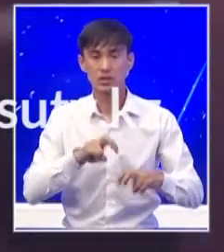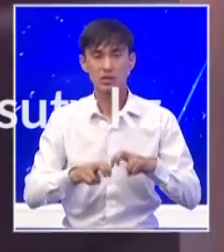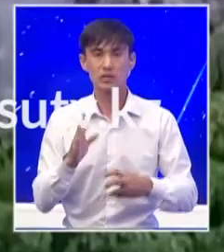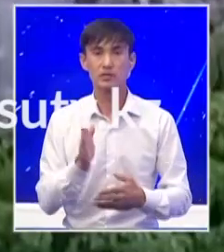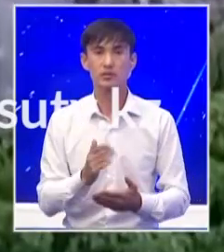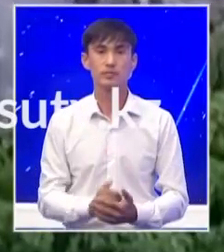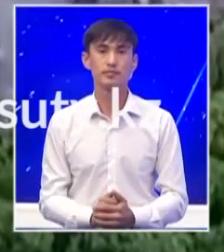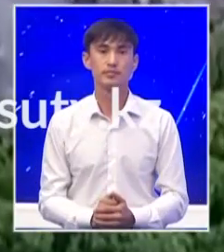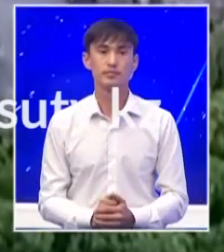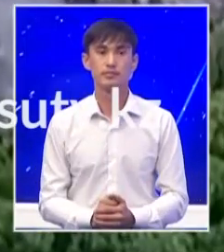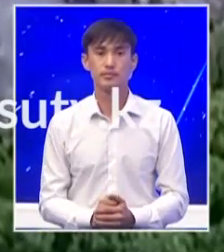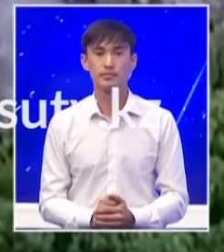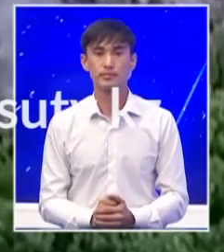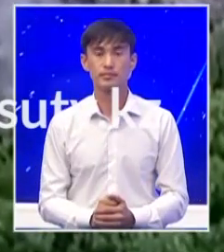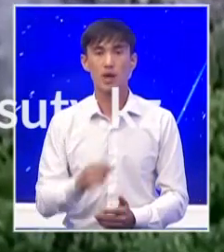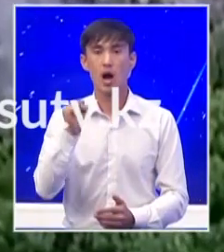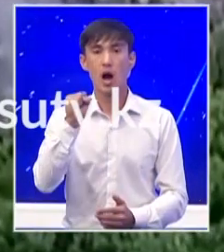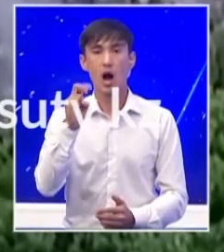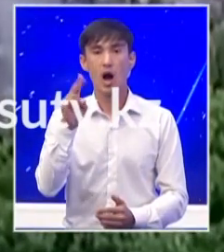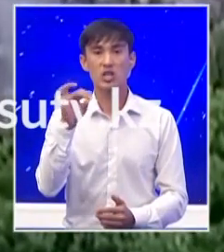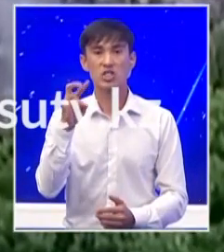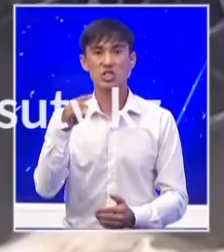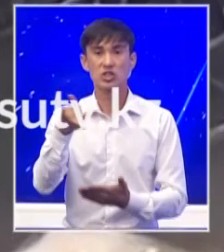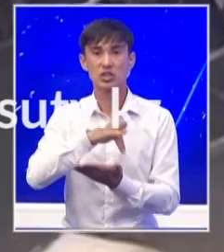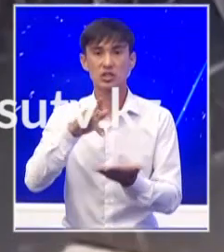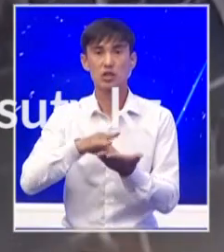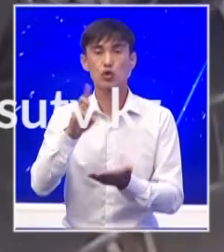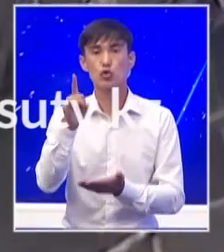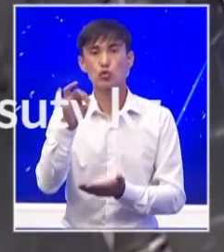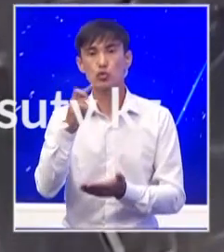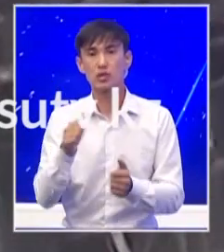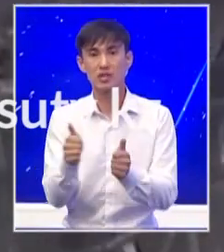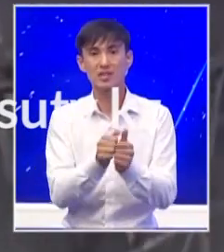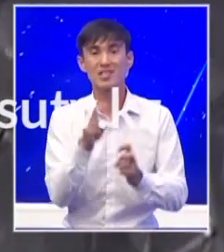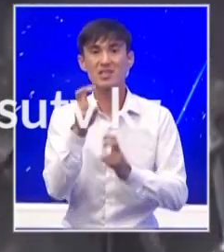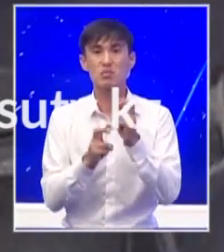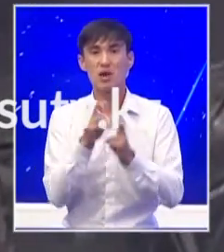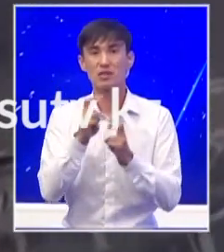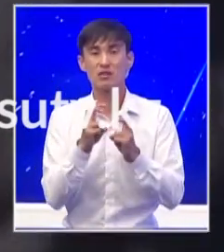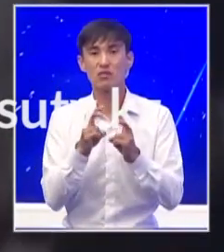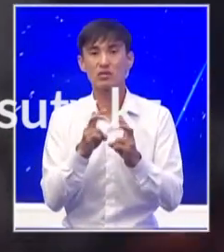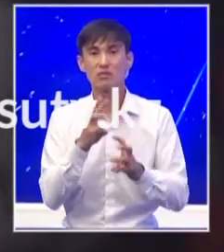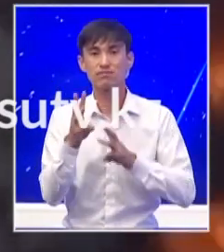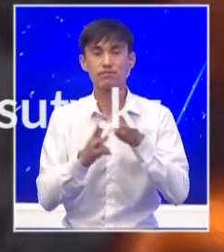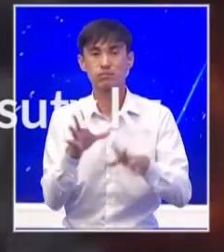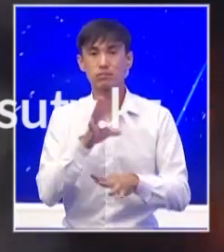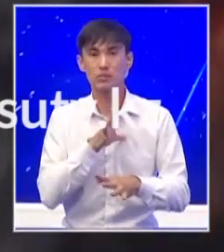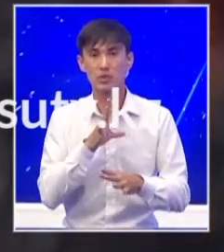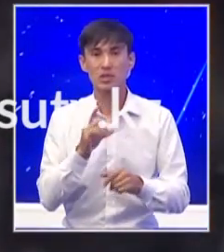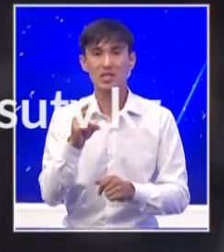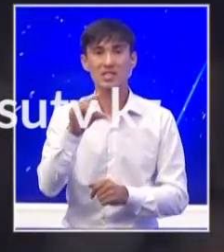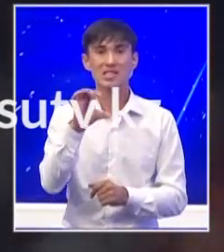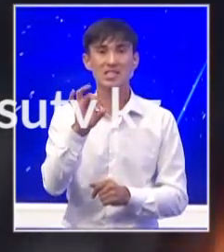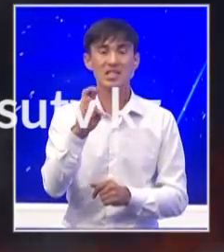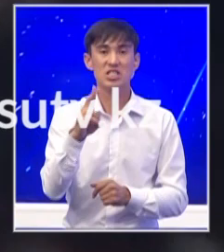жатыр. Ақштың Техас штатындағы Хьюстон маңында орналасқан химиялық зауытта апат болды. Салдарынан сірке қышқылы